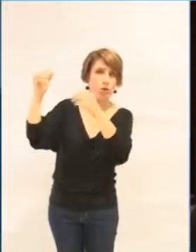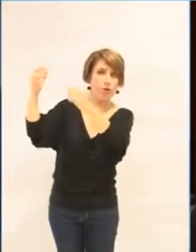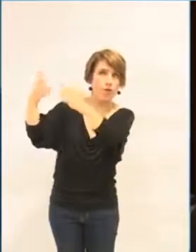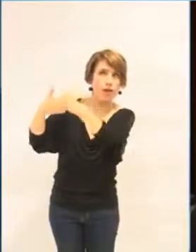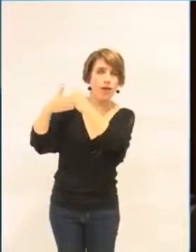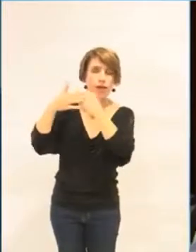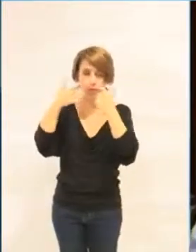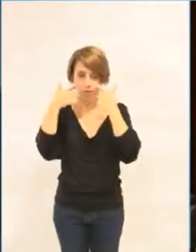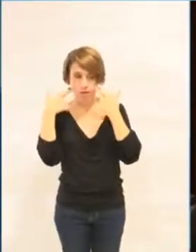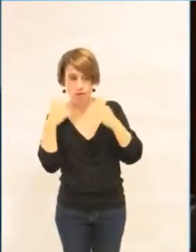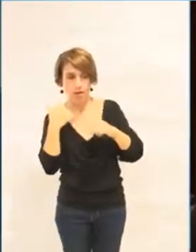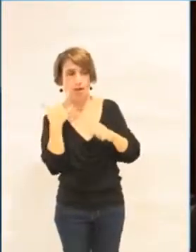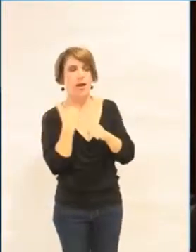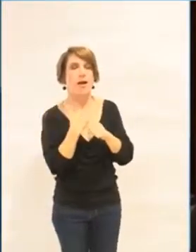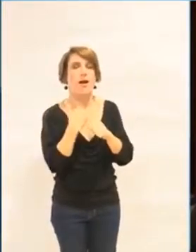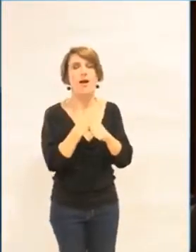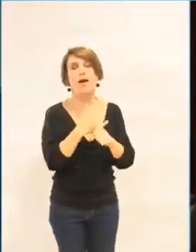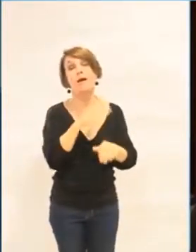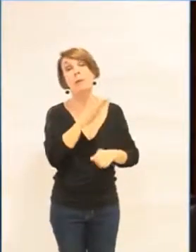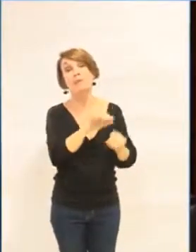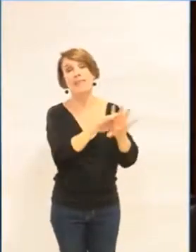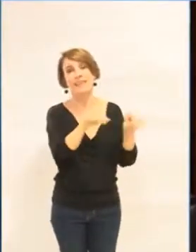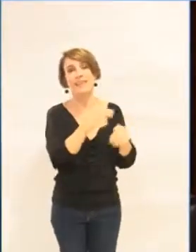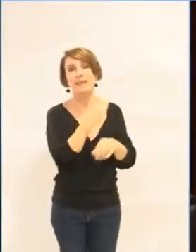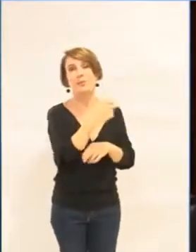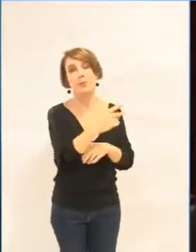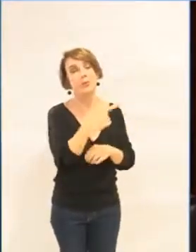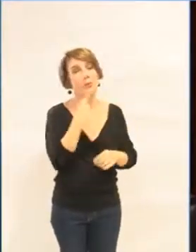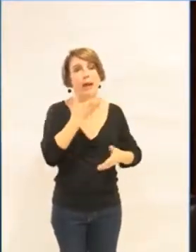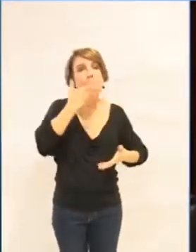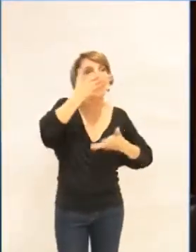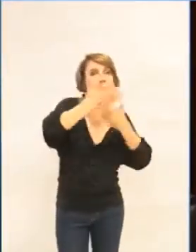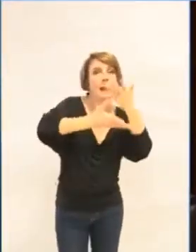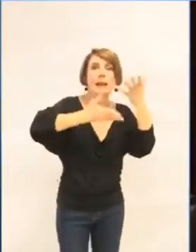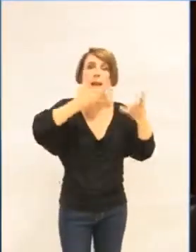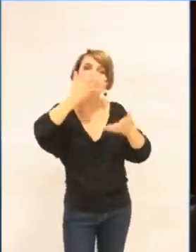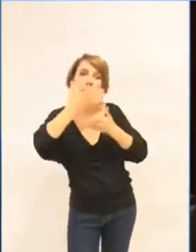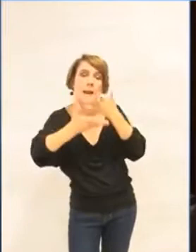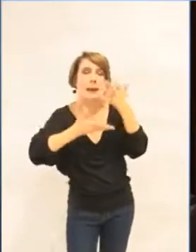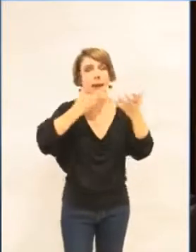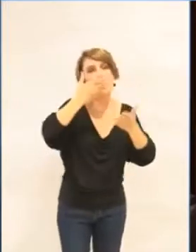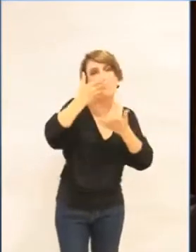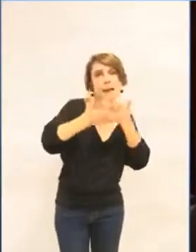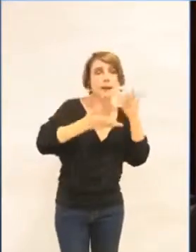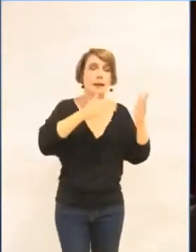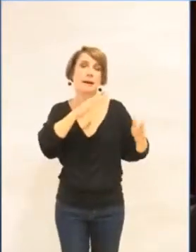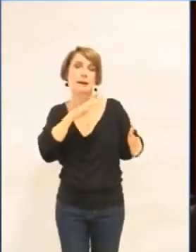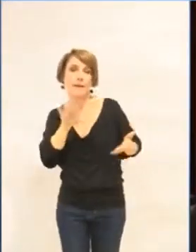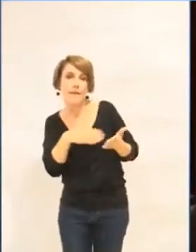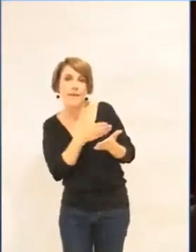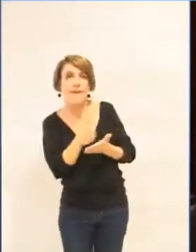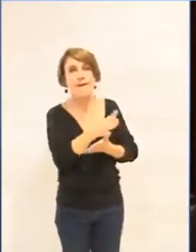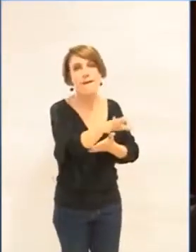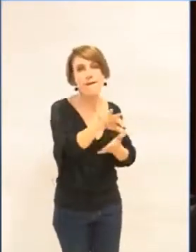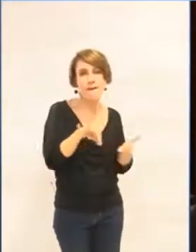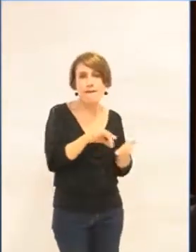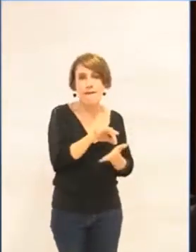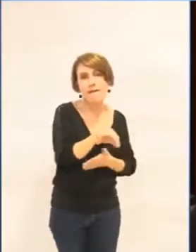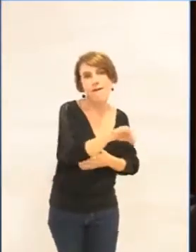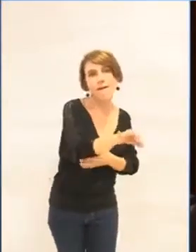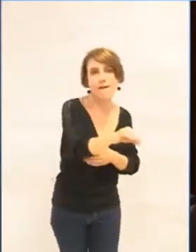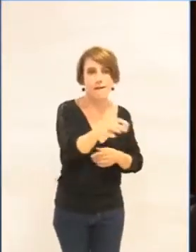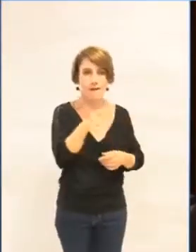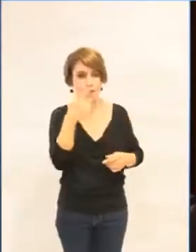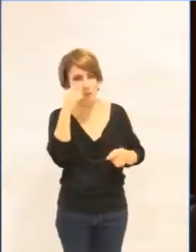qui ont été ceux de votre équipe depuis le début du mandat, pour justifier des décisions qui ont engagé l'action publique de la ville. Ce sera